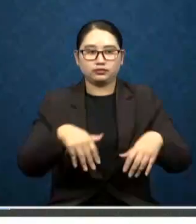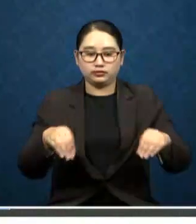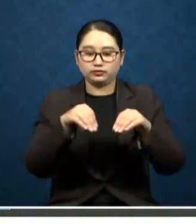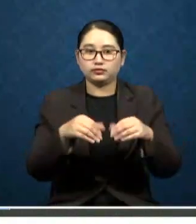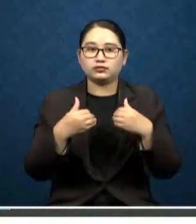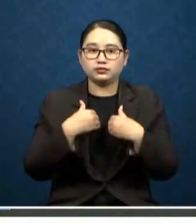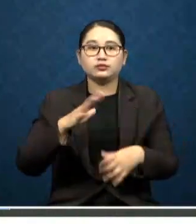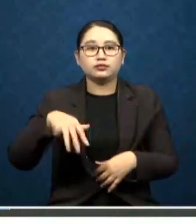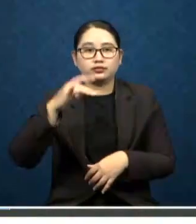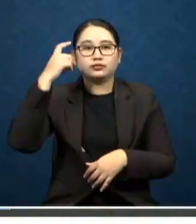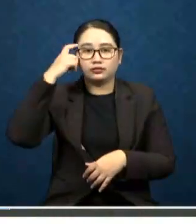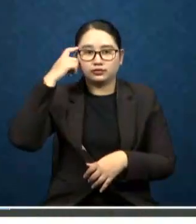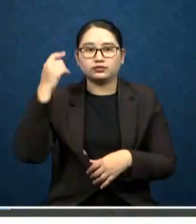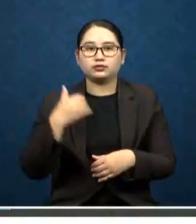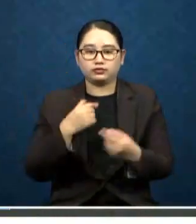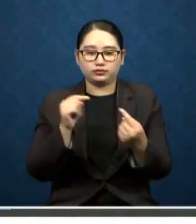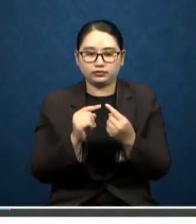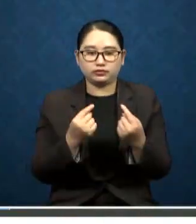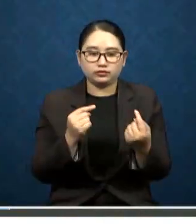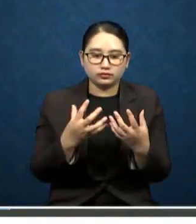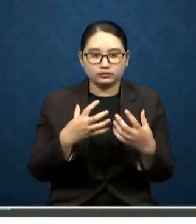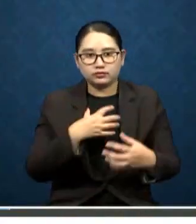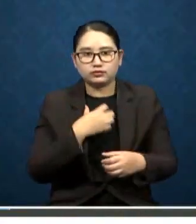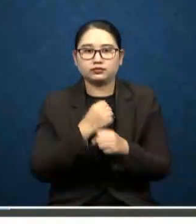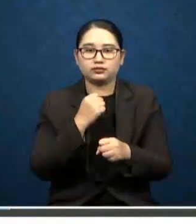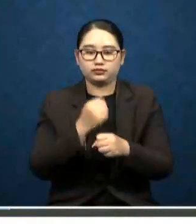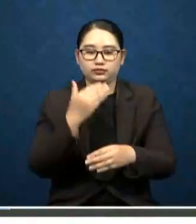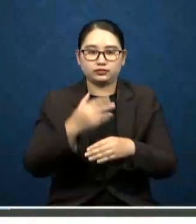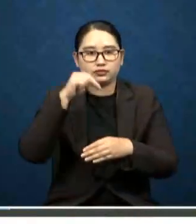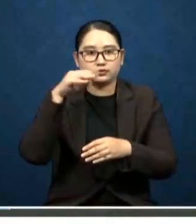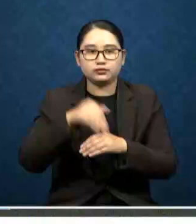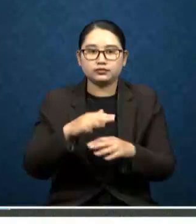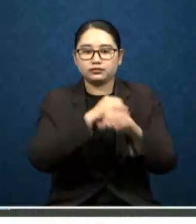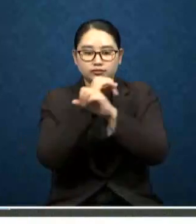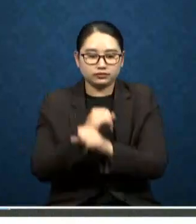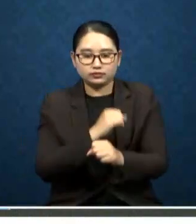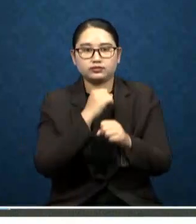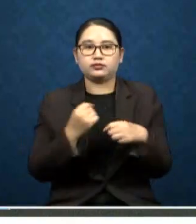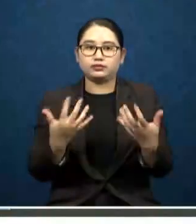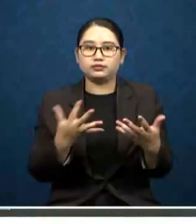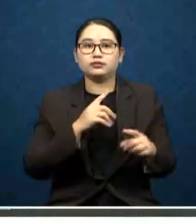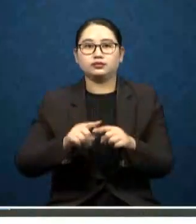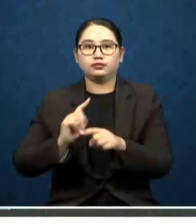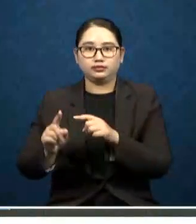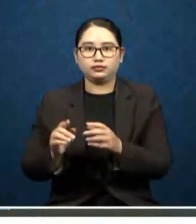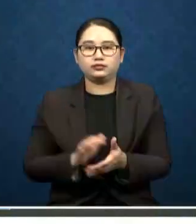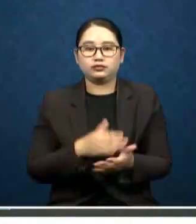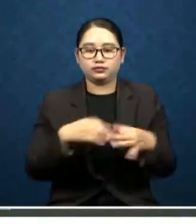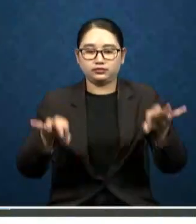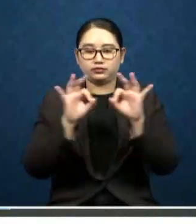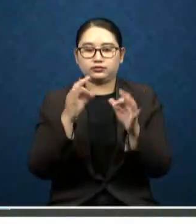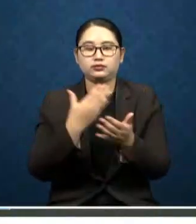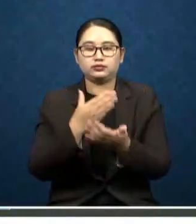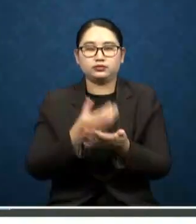เขาทราบดีว่าพื้นที่ของเขาควรจะสร้างฝายอย่างไรทำนบแบบใดดังนั้นงบประมาณ